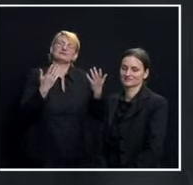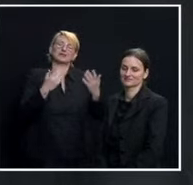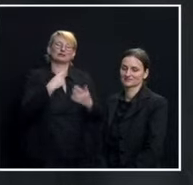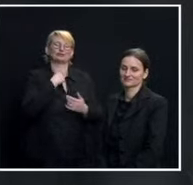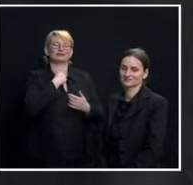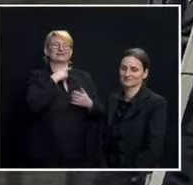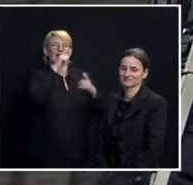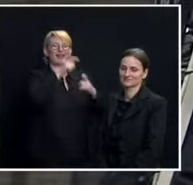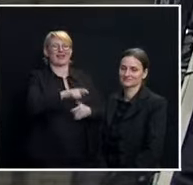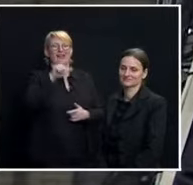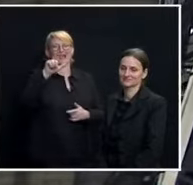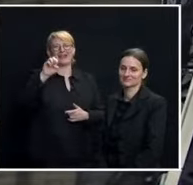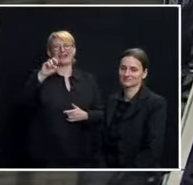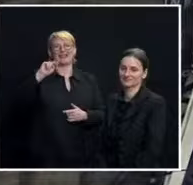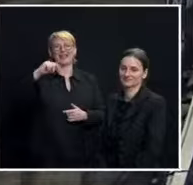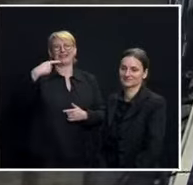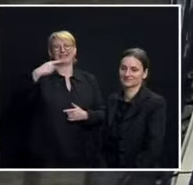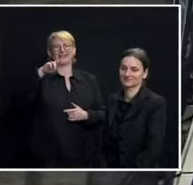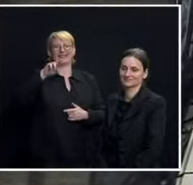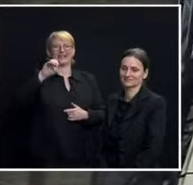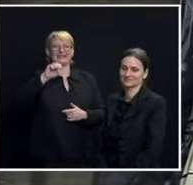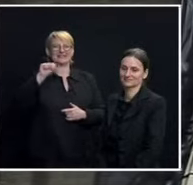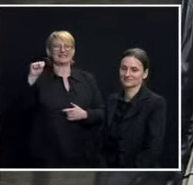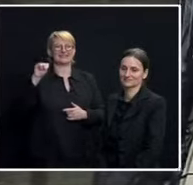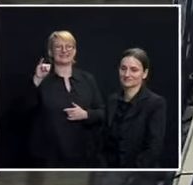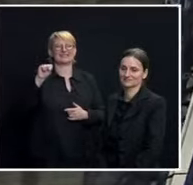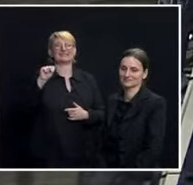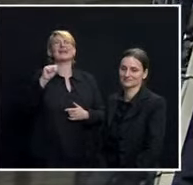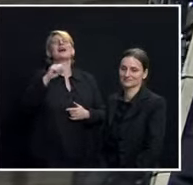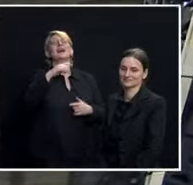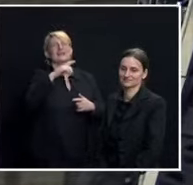aus Lenggries, Sebastian Horn. Danke euch.